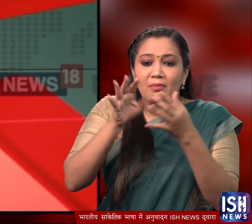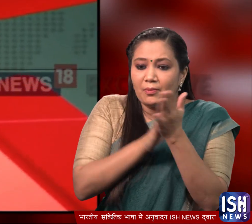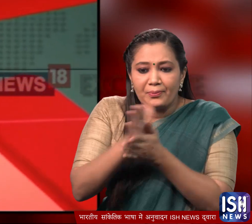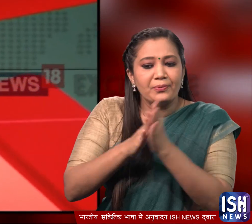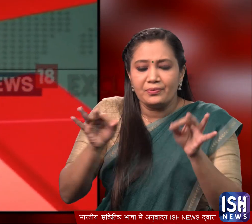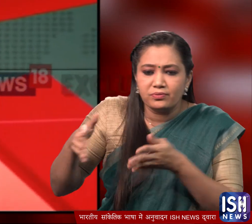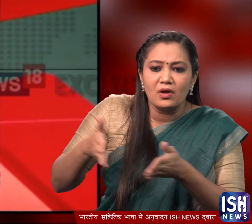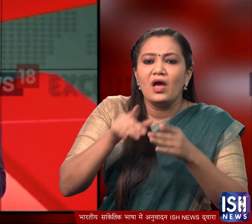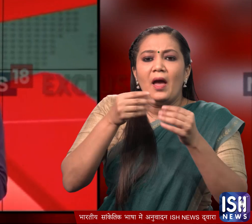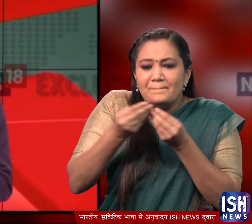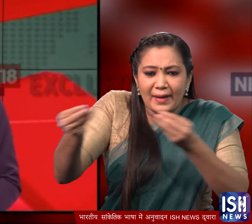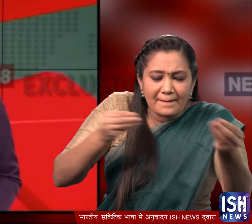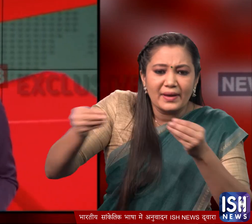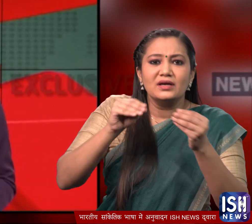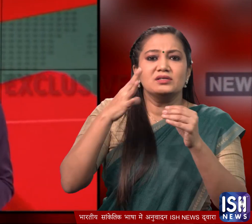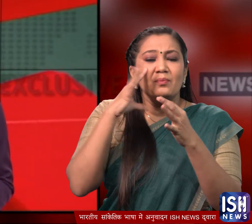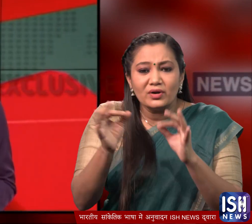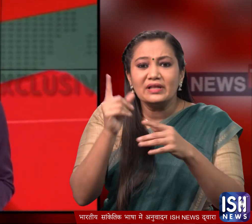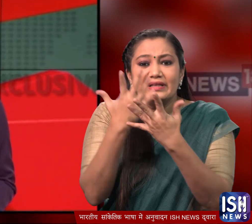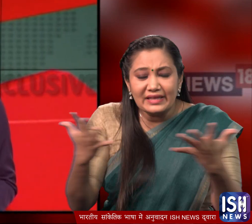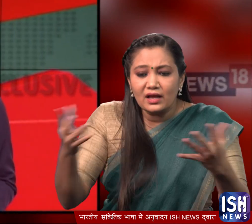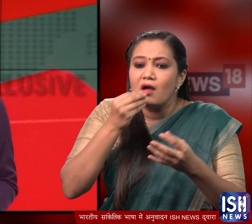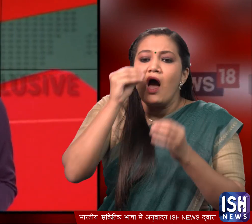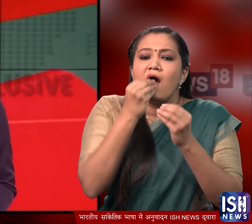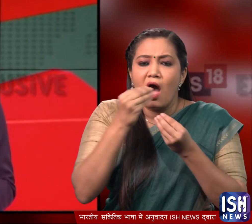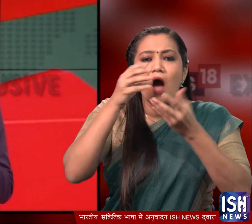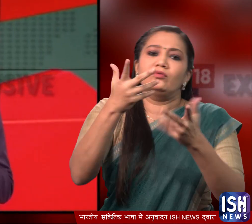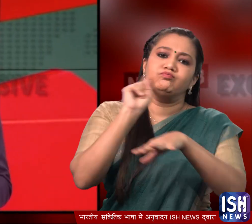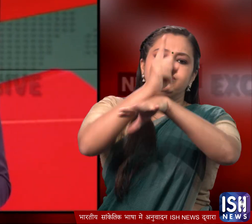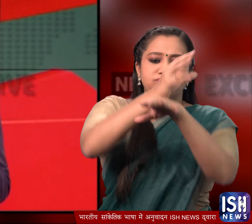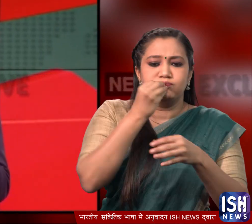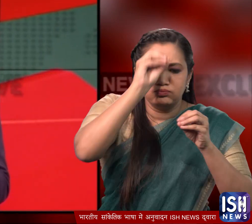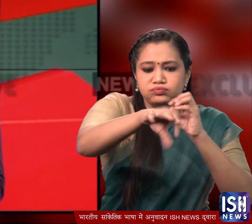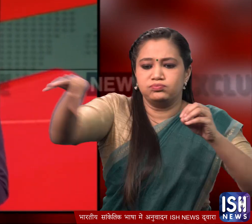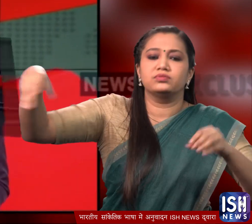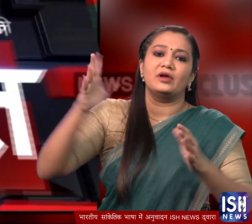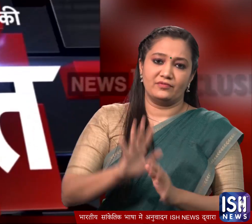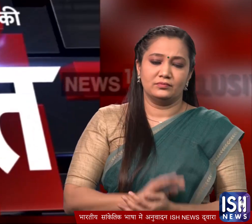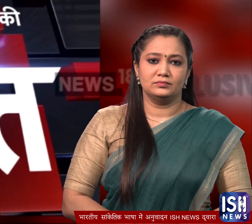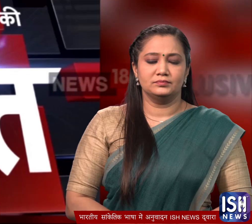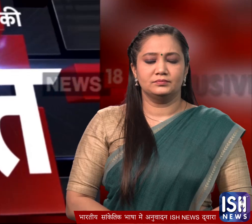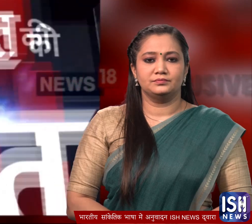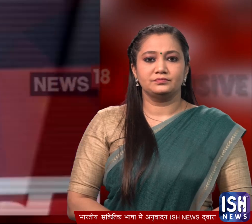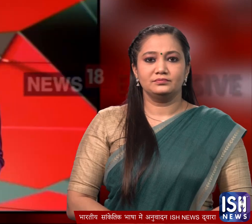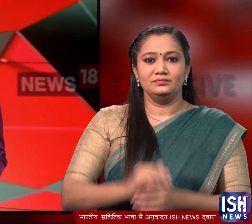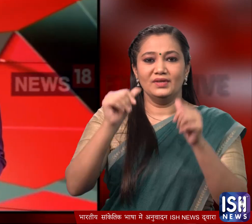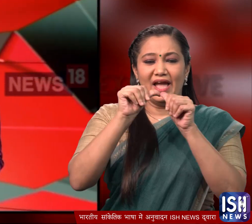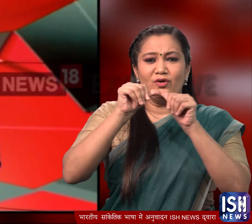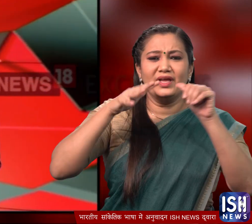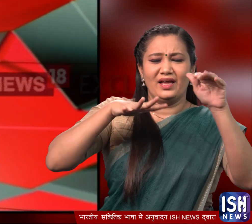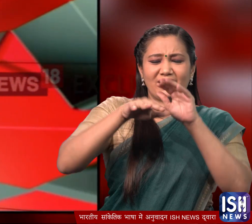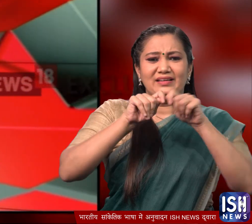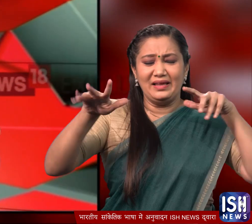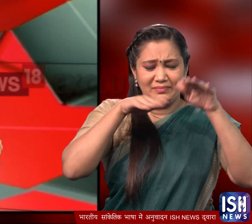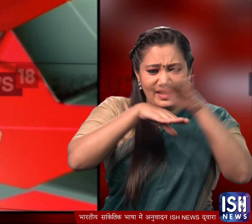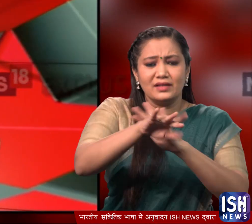में बह गईं, इसलिए आसपास के गांवों में जरूरी सामान की सप्लाई भी हेलीकॉप्टरों से ही की जा रही है। अयोध्या के